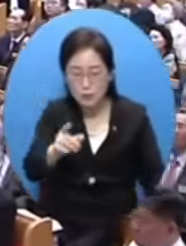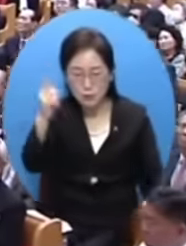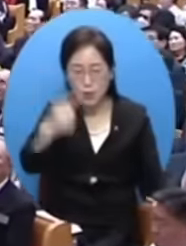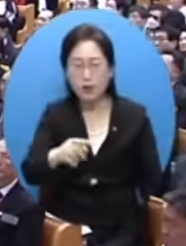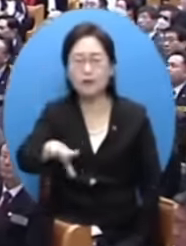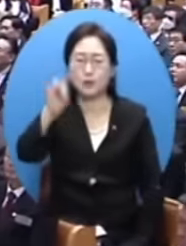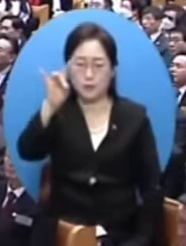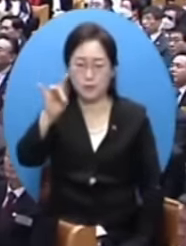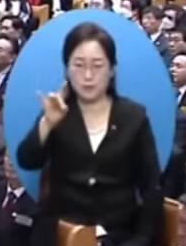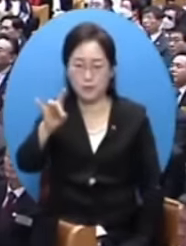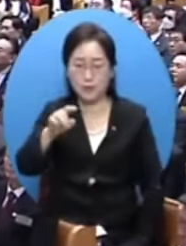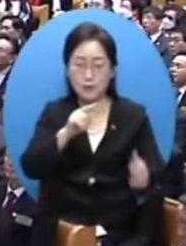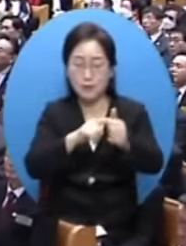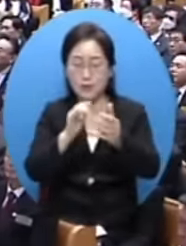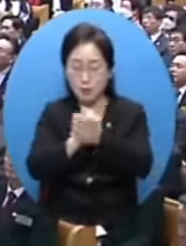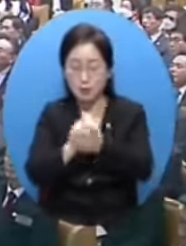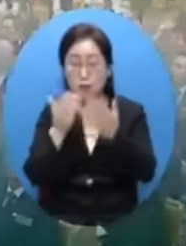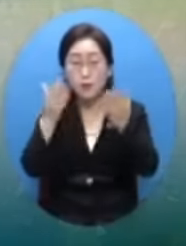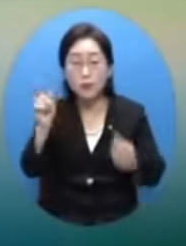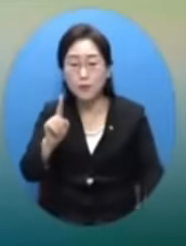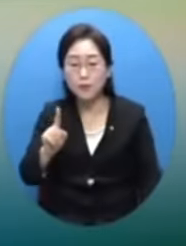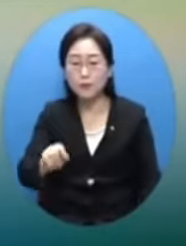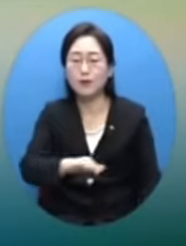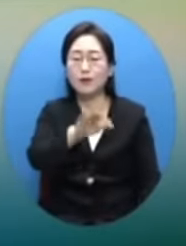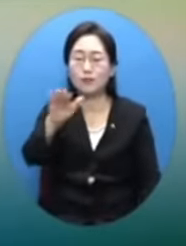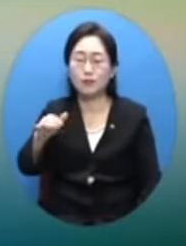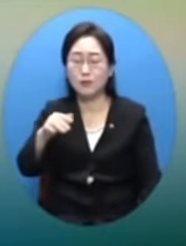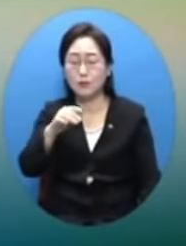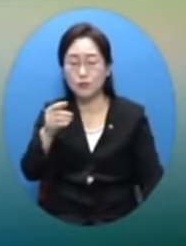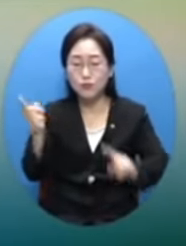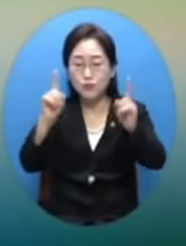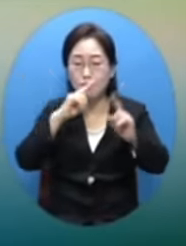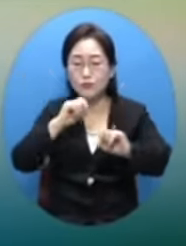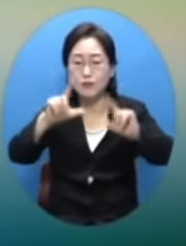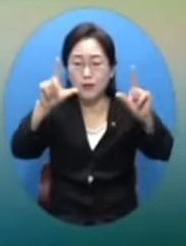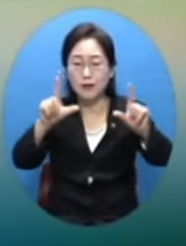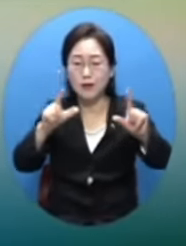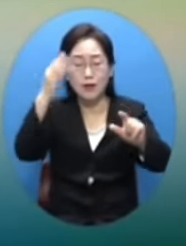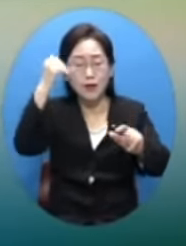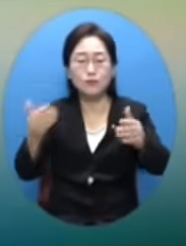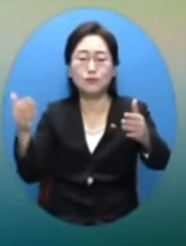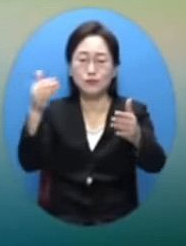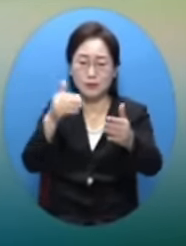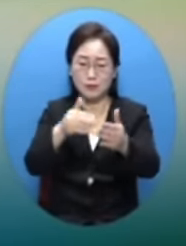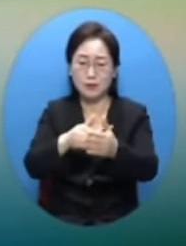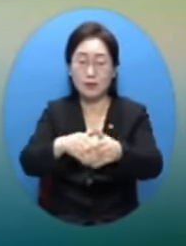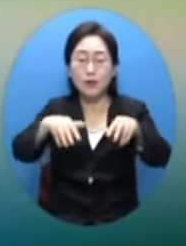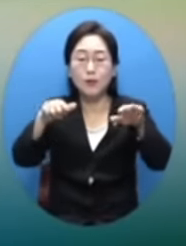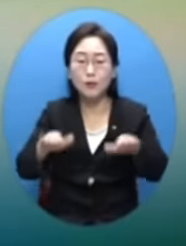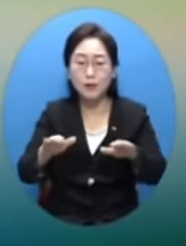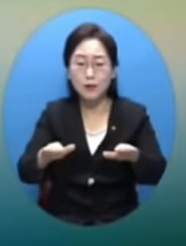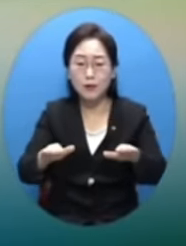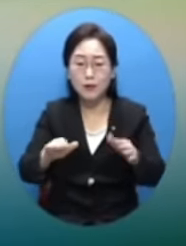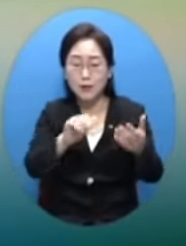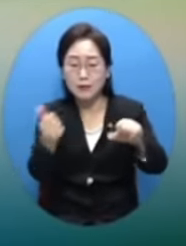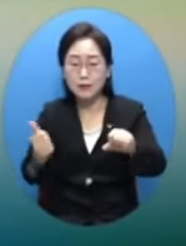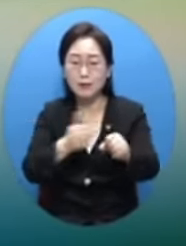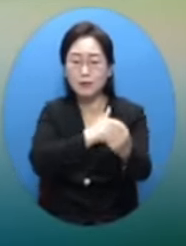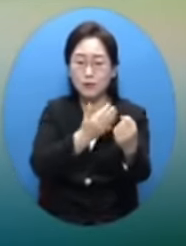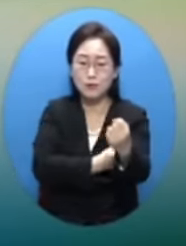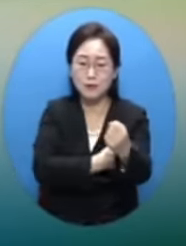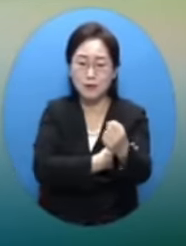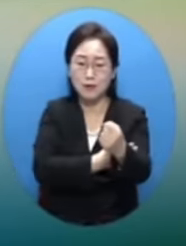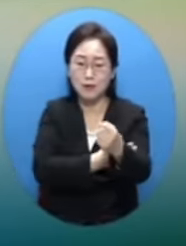선교사가 드린 기도문입니다. 우리는 부활절 날 이곳에 도착했습니다. 오늘 사망 권세의